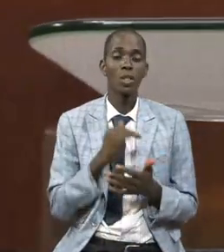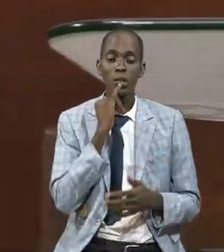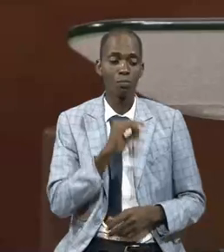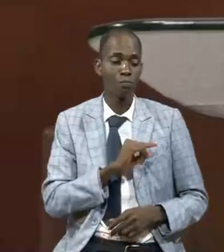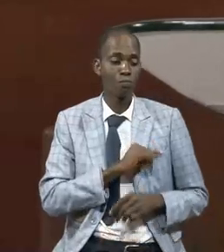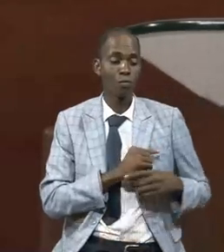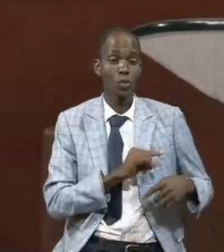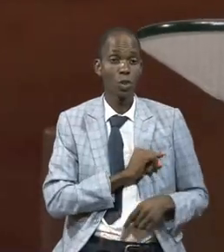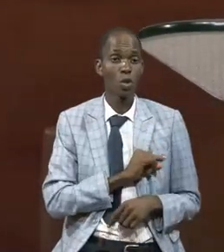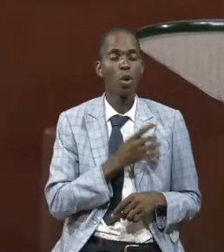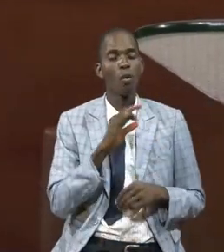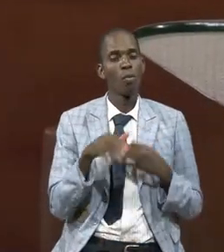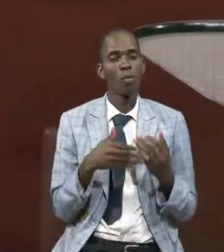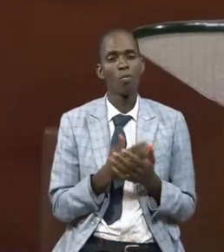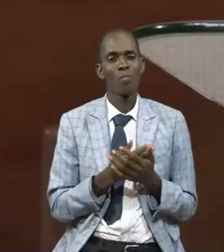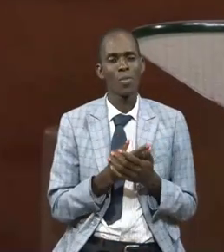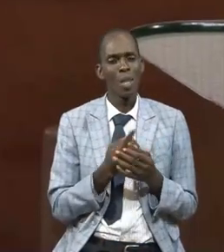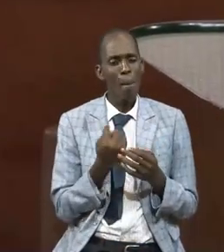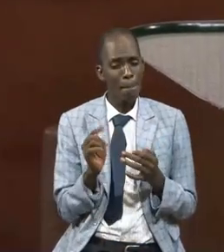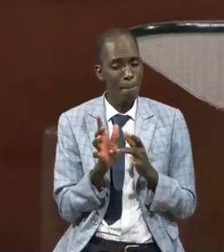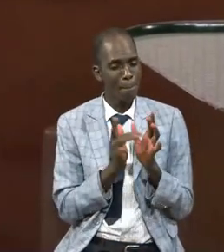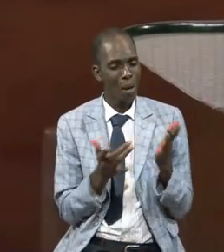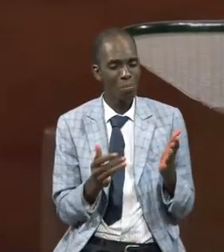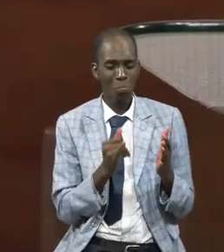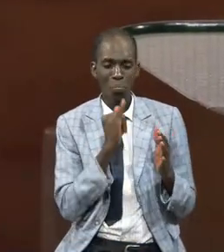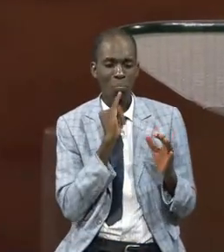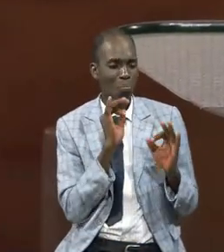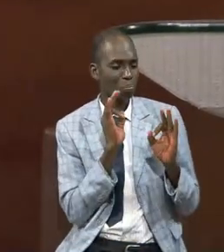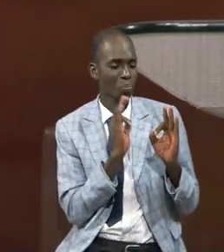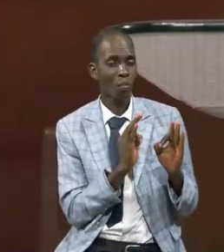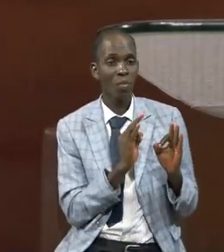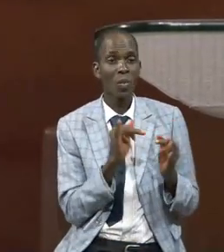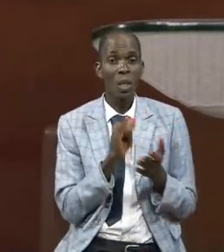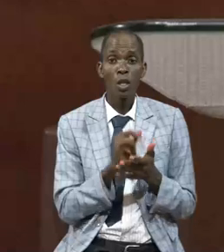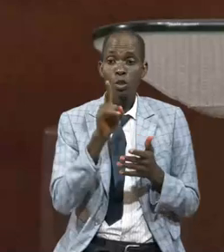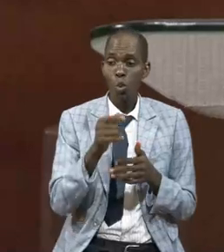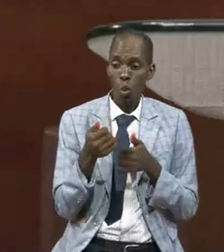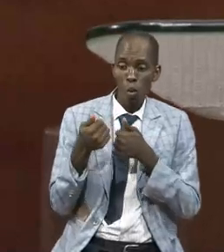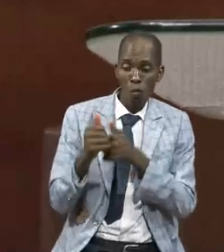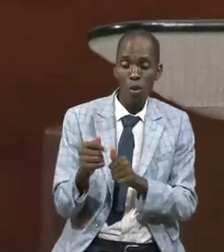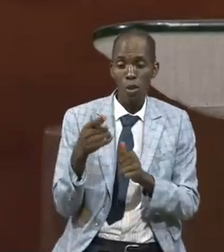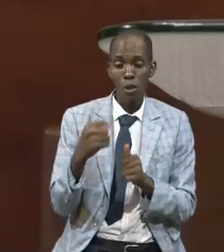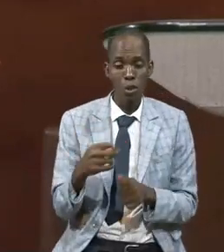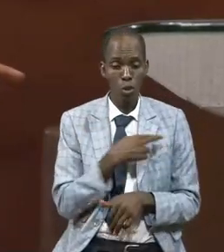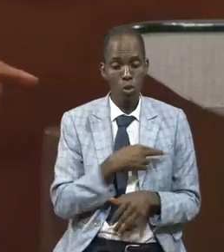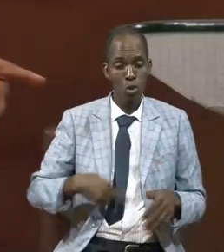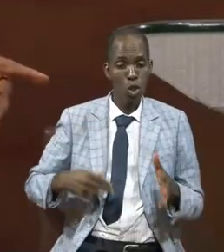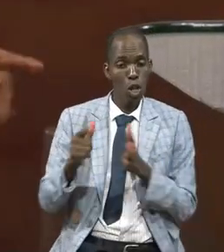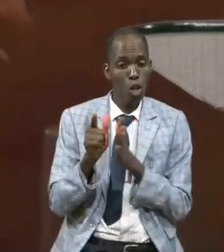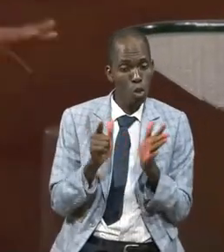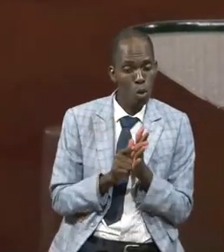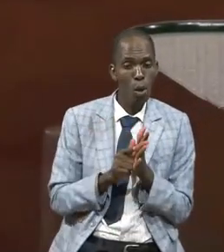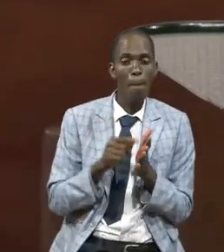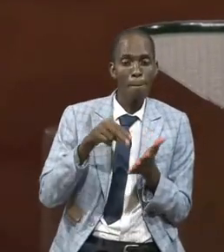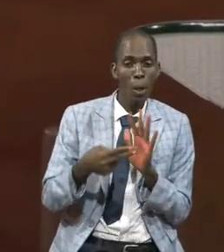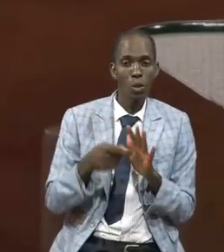est équilibrée, très équilibrée. Que nous accomplissions la loi royale ne veut pas dire que nous